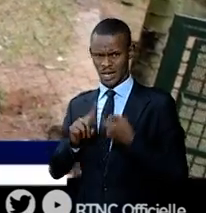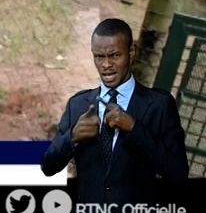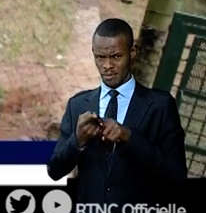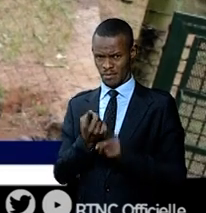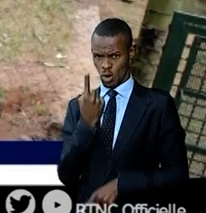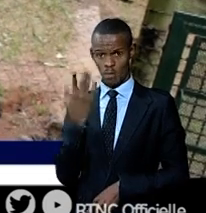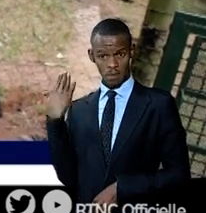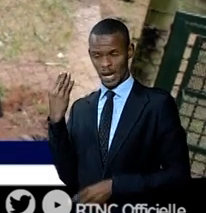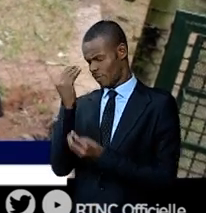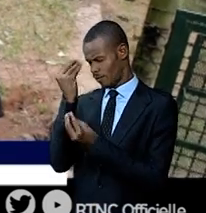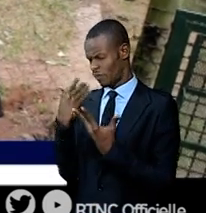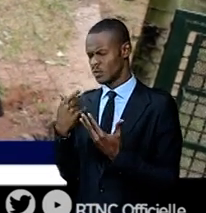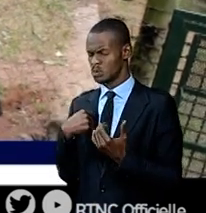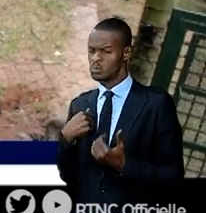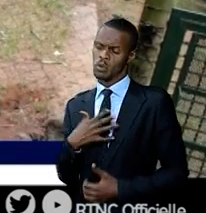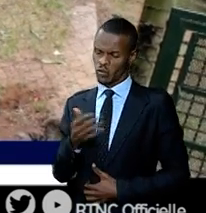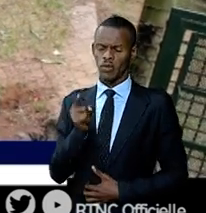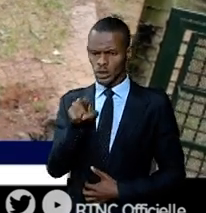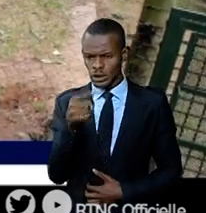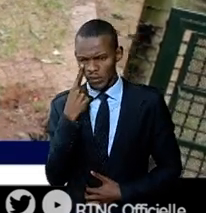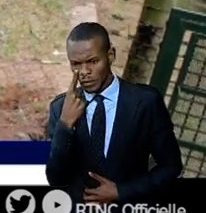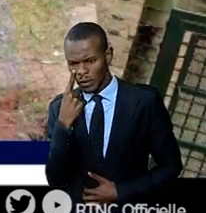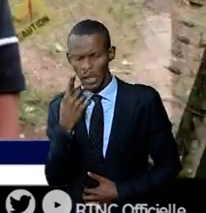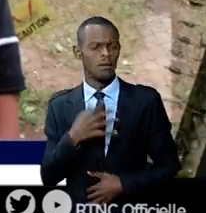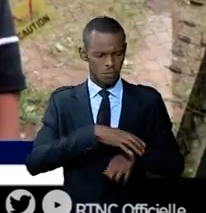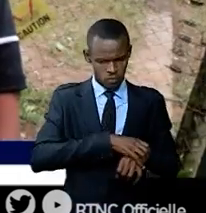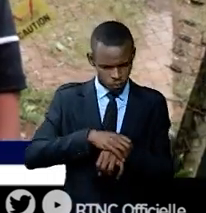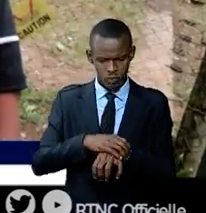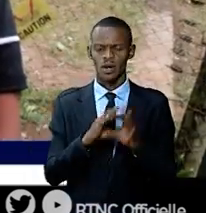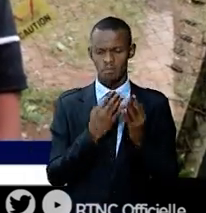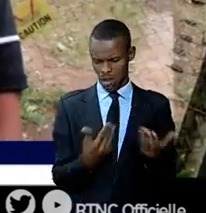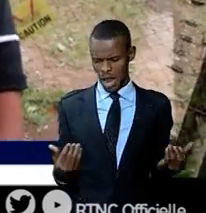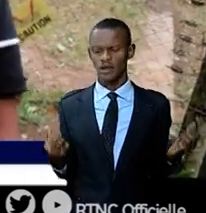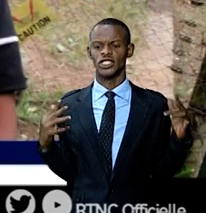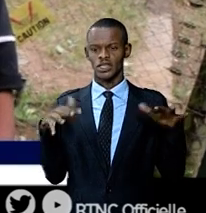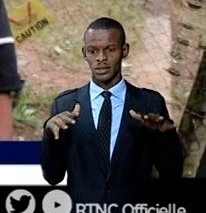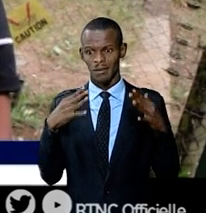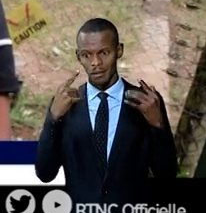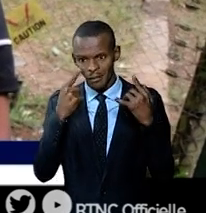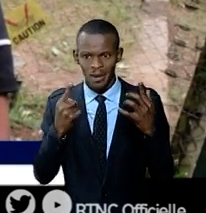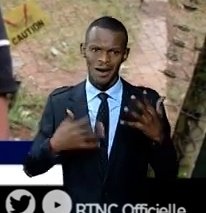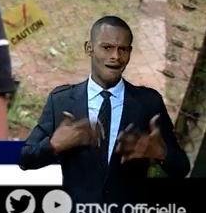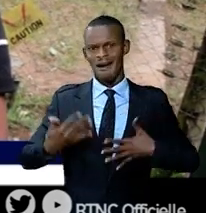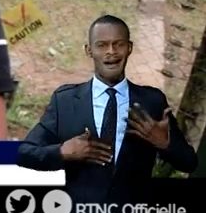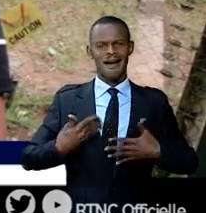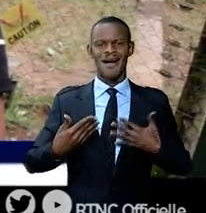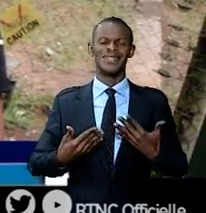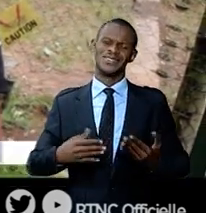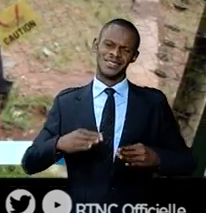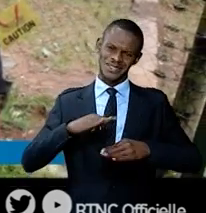fois ici. C'est pourquoi j'ai préféré, c'est que les enfants voient aussi ce que j'ai vu. Les enfants ont beaucoup aimé. D'ailleurs,